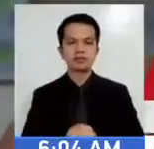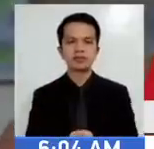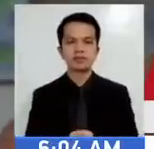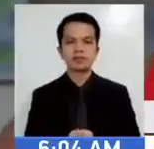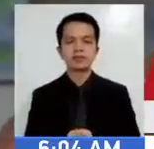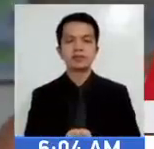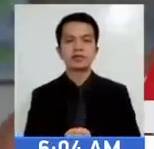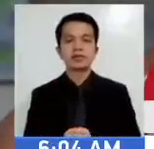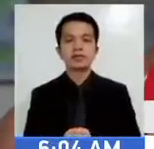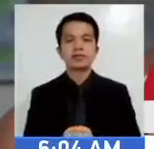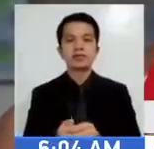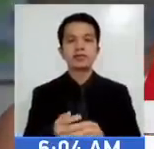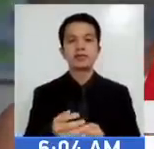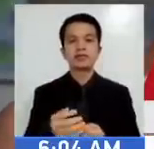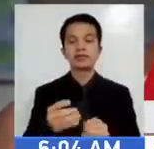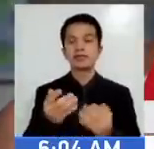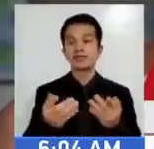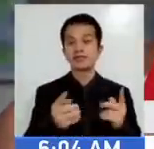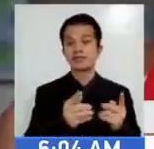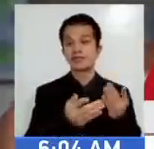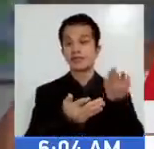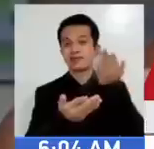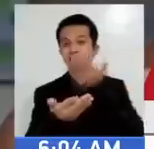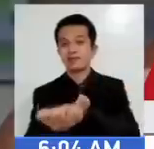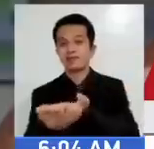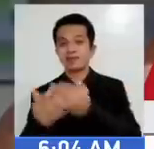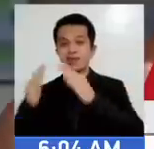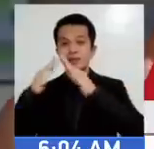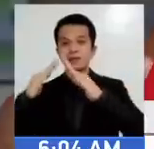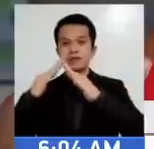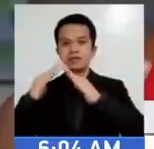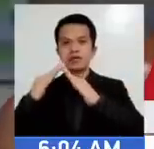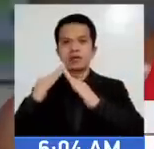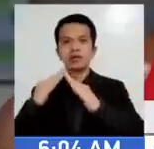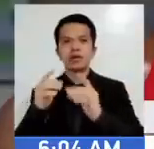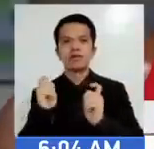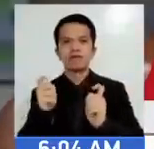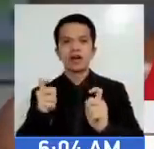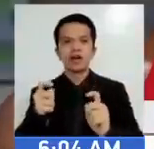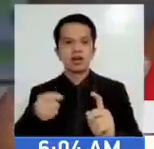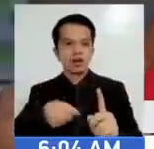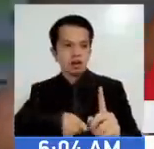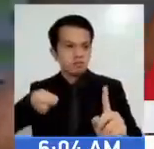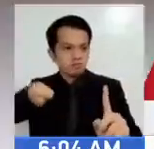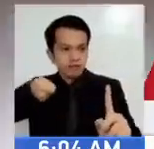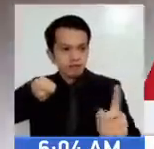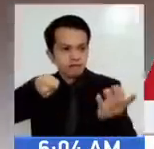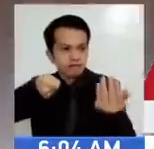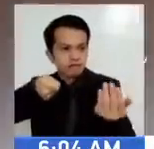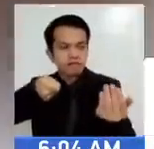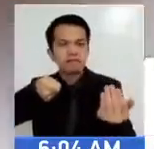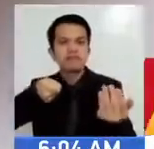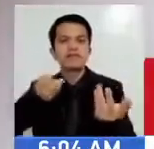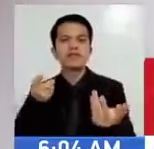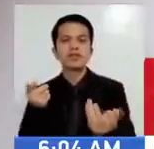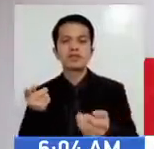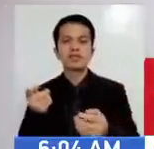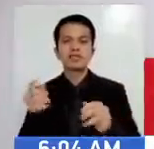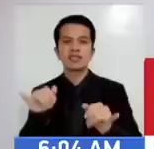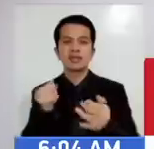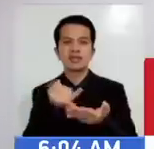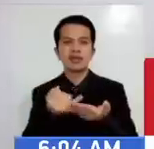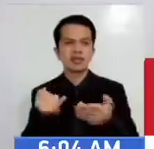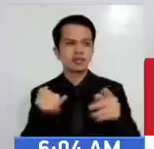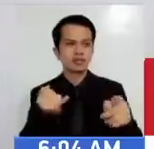bahay ng suspect, agad siyang tinutukan and pilit na kinuha yung item na hindi niya binabayaran. Gamit nga